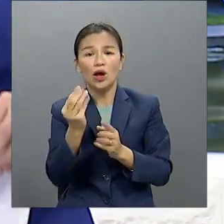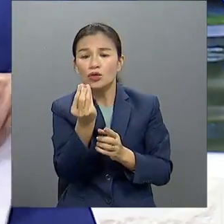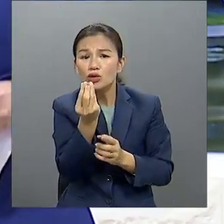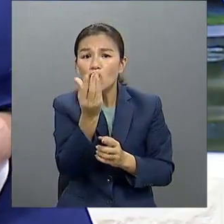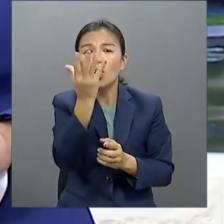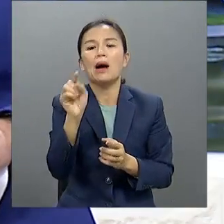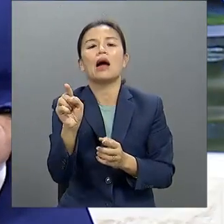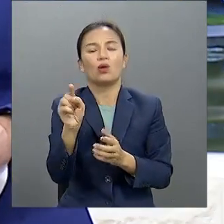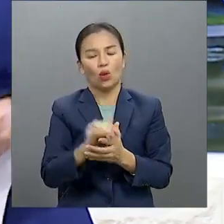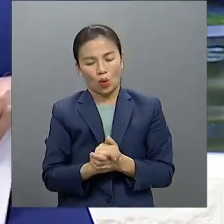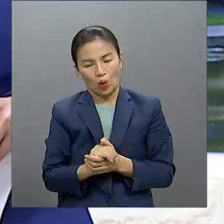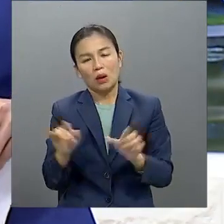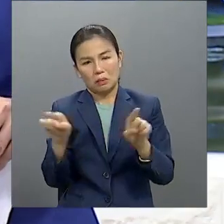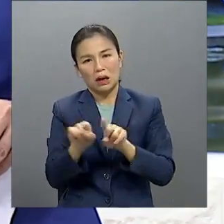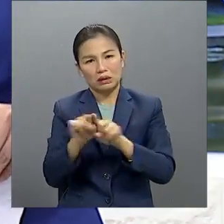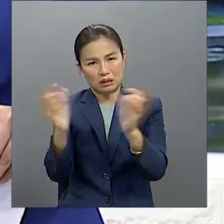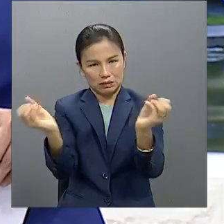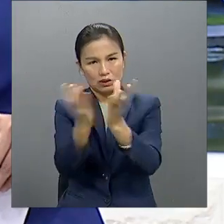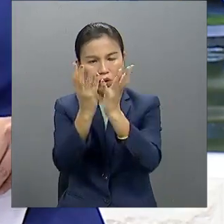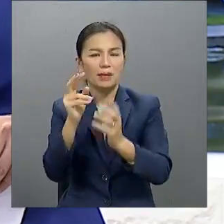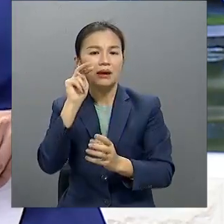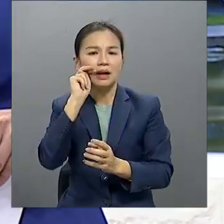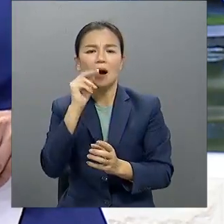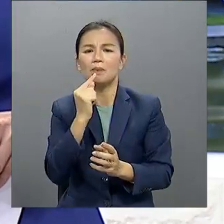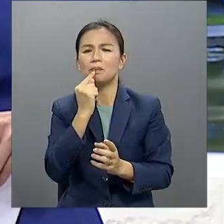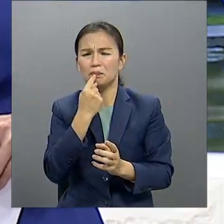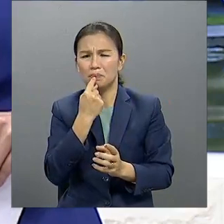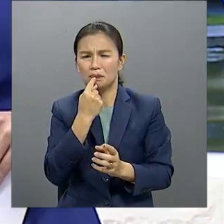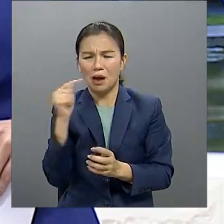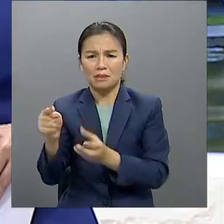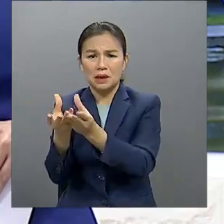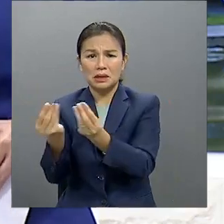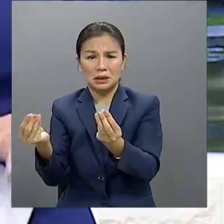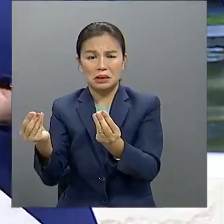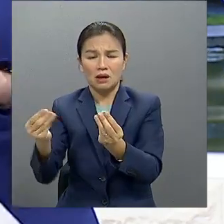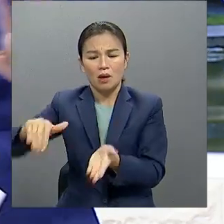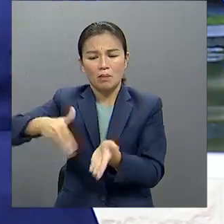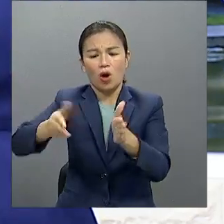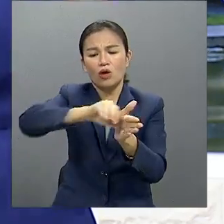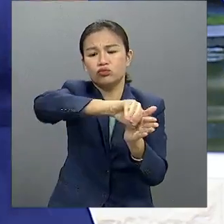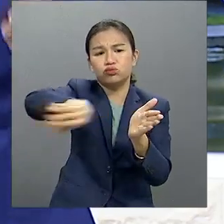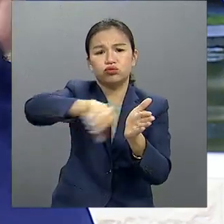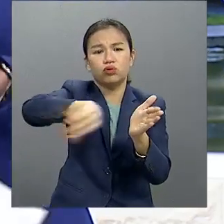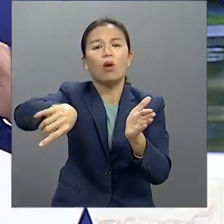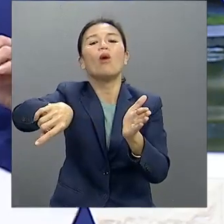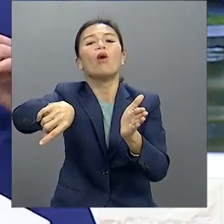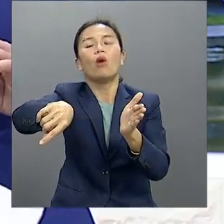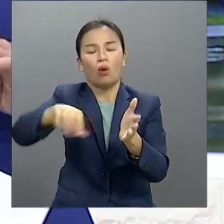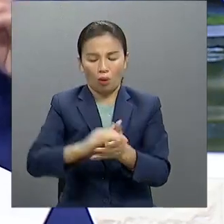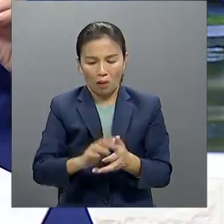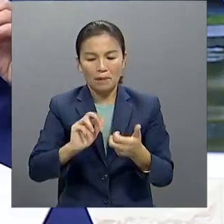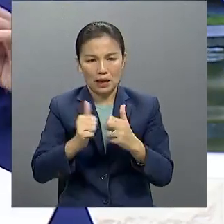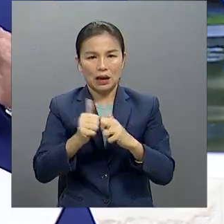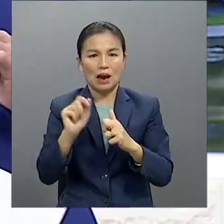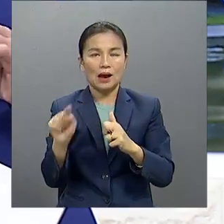ะทีนี้ได้รับผลกระทบจากน้ำเค็มเนี่ยนะคะที่บ่อดินปล่อยมาลงคลองก็เลยทำให้เกิดความเสียหายเป็นวงกว้างเดี๋ยวเรื่องนี้นะคะท